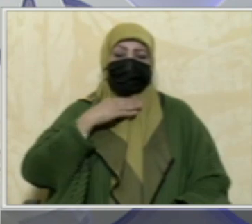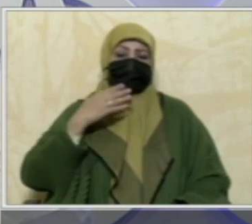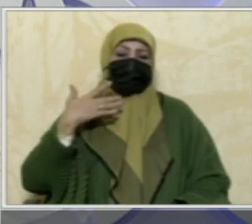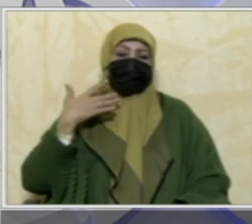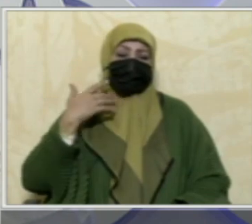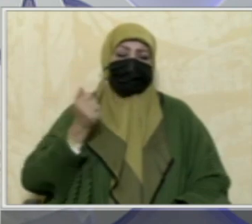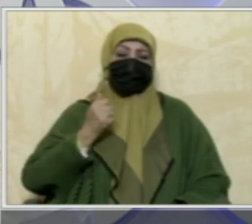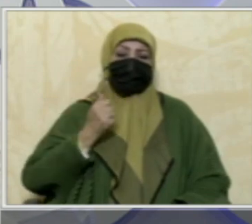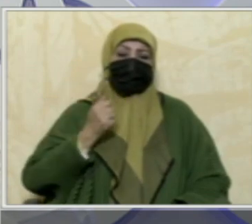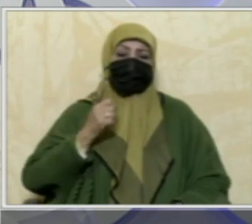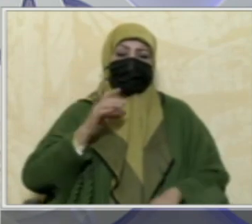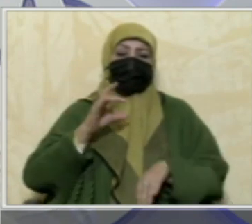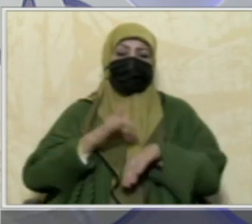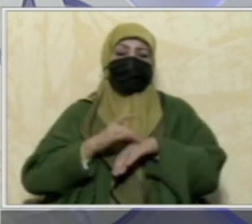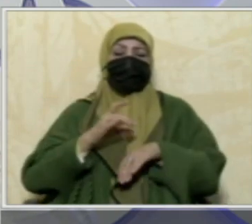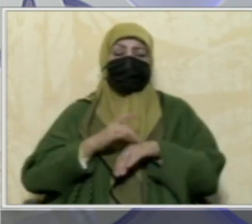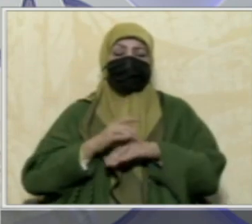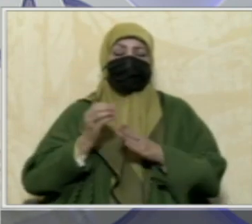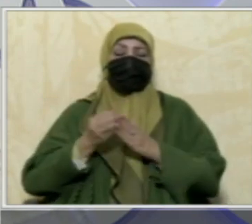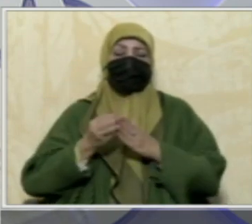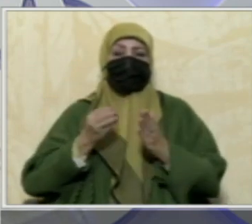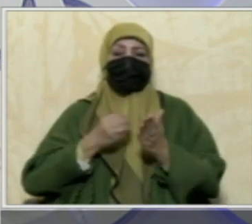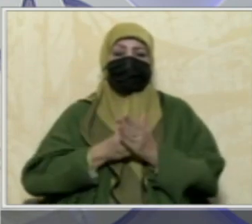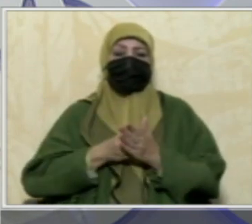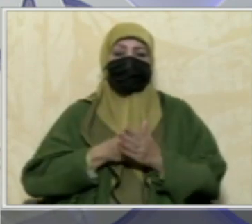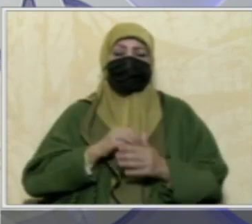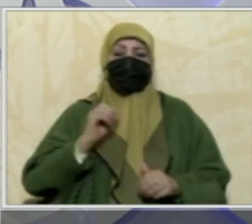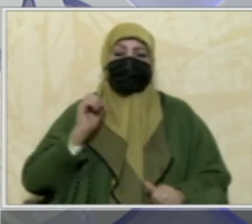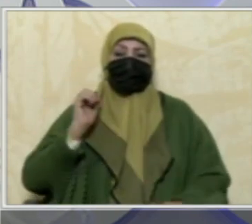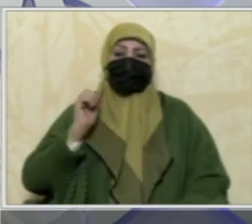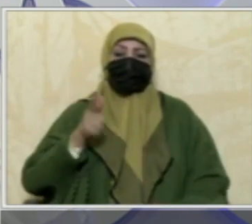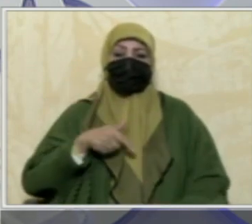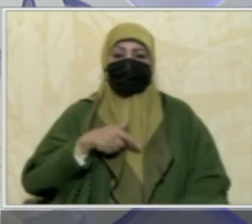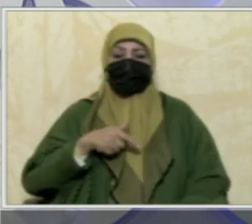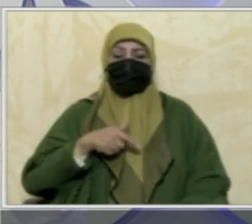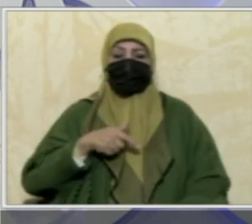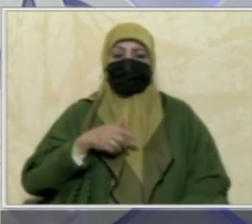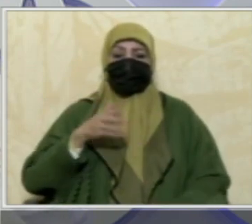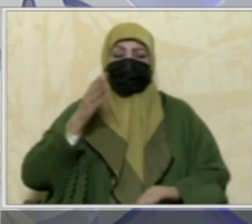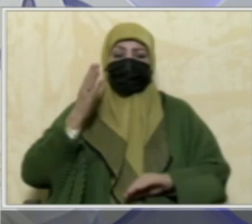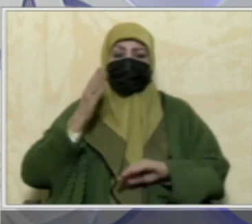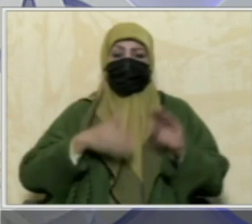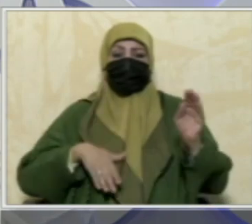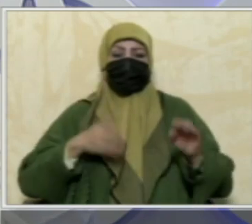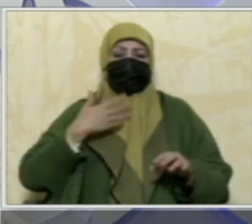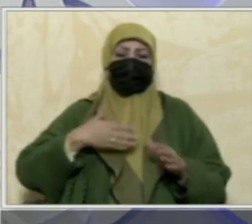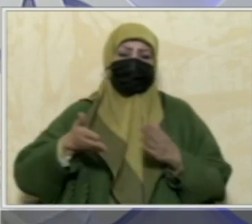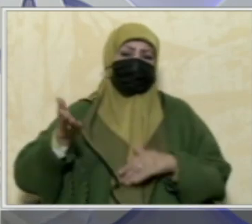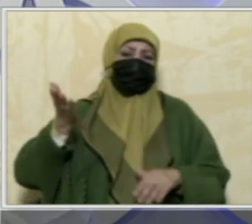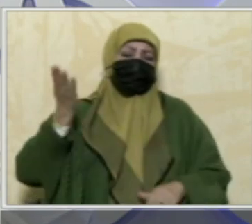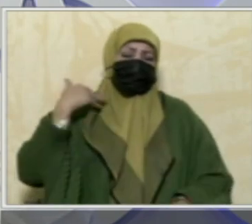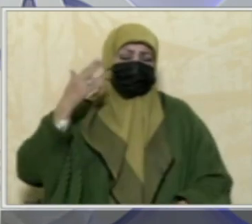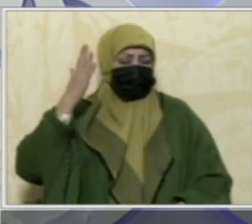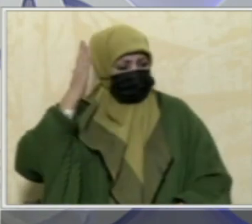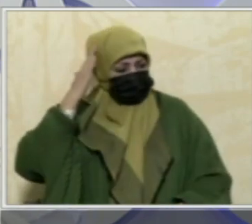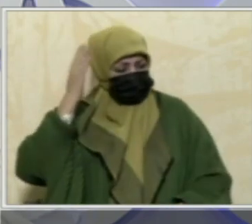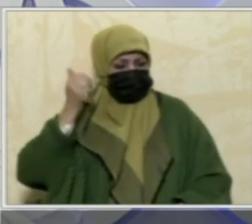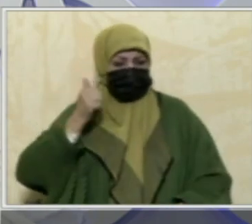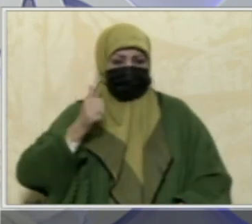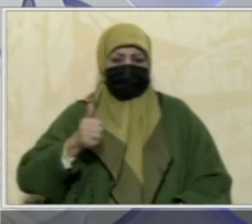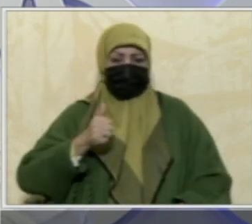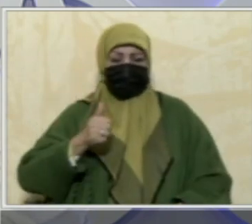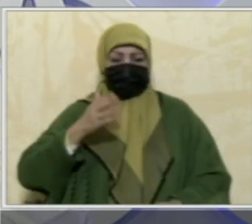والا لو كان مكسور من منذ مده والان باري او قطع حتى الان وليس فيه دم